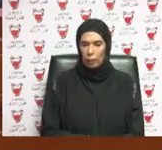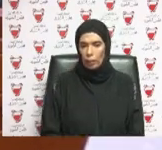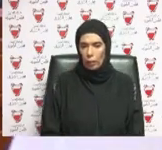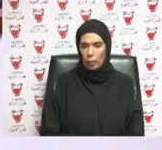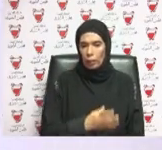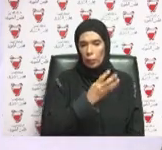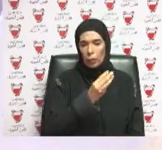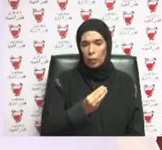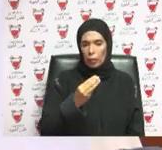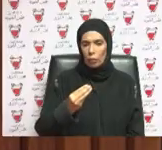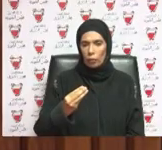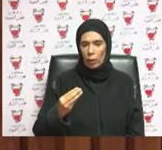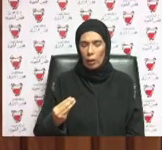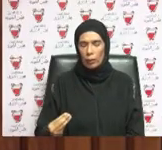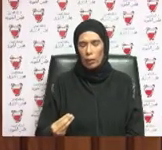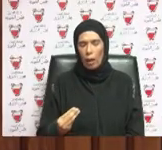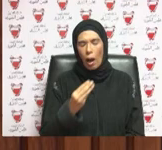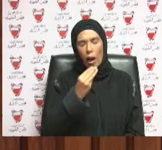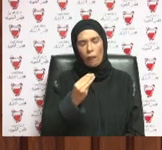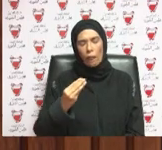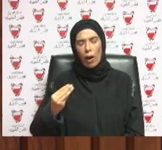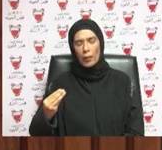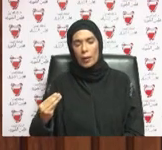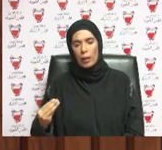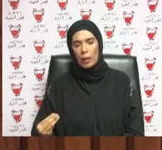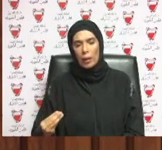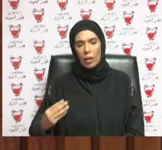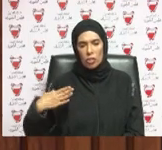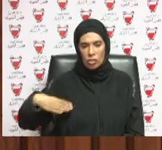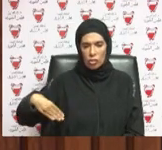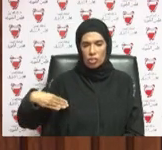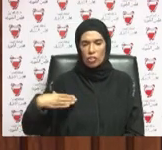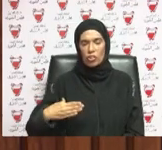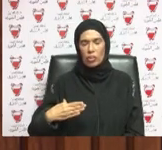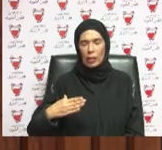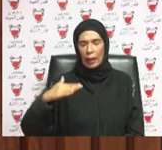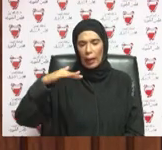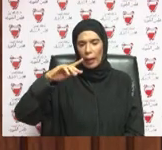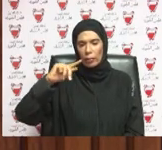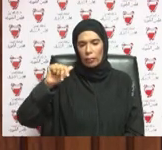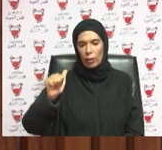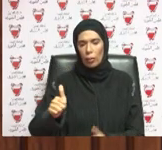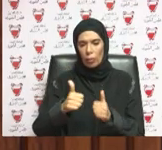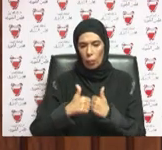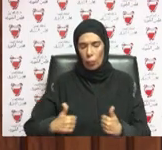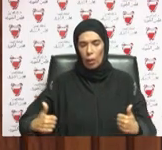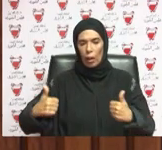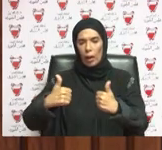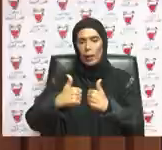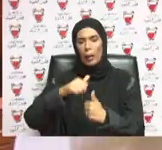ولأبناء وأحفاد سمو الأمير الراحل وعائلة آل خليفة